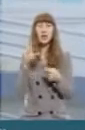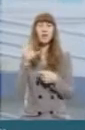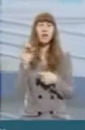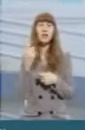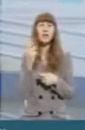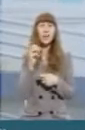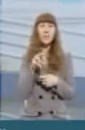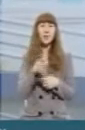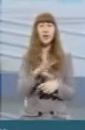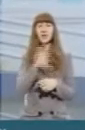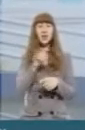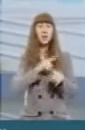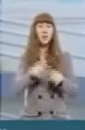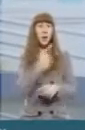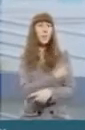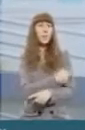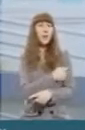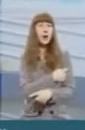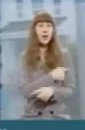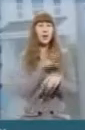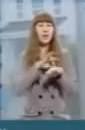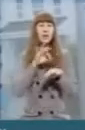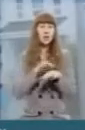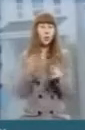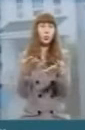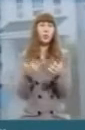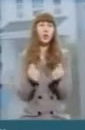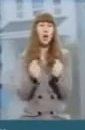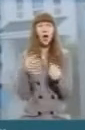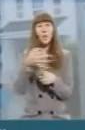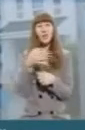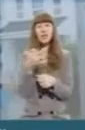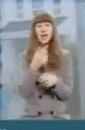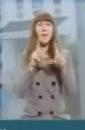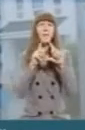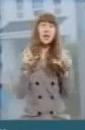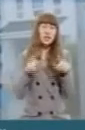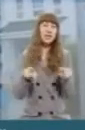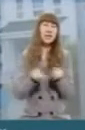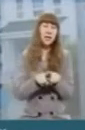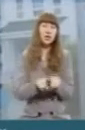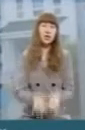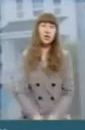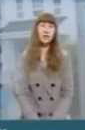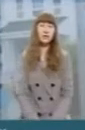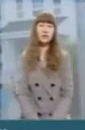837-375-44-77. Всех экстренных больных принимать будет областная многопрофильная больница. Туда же переведен и